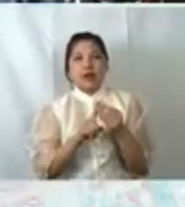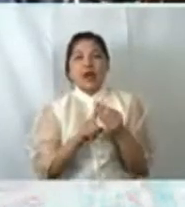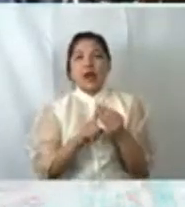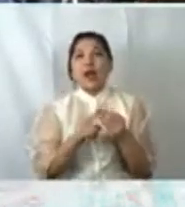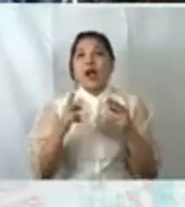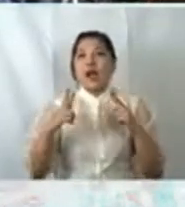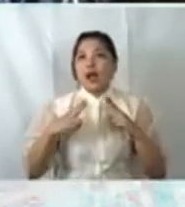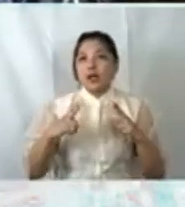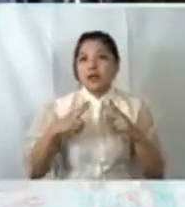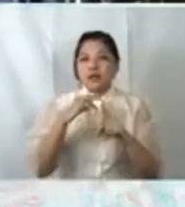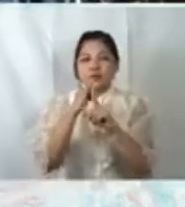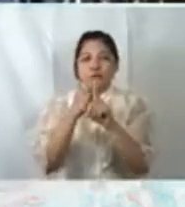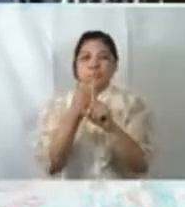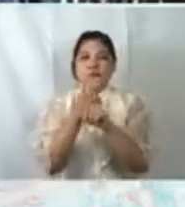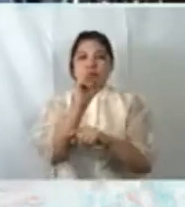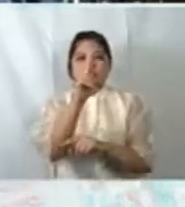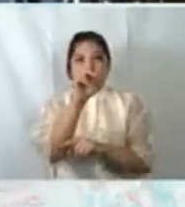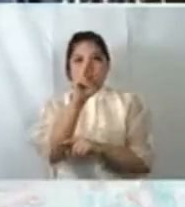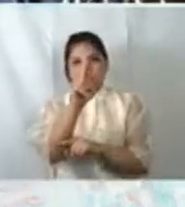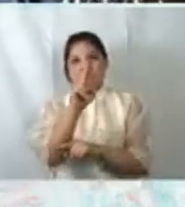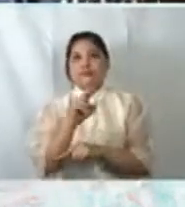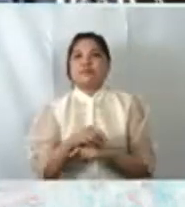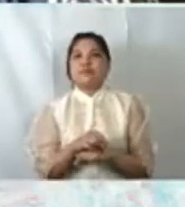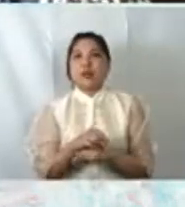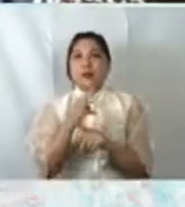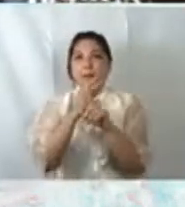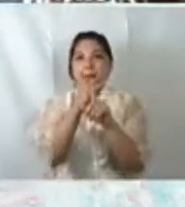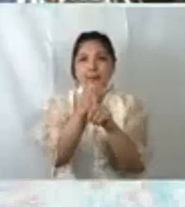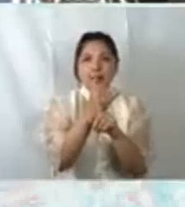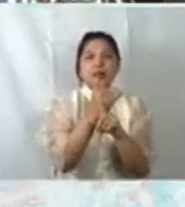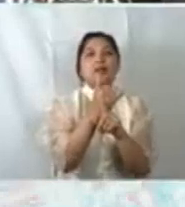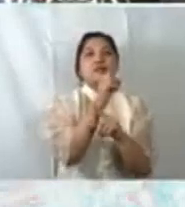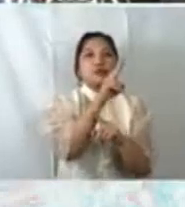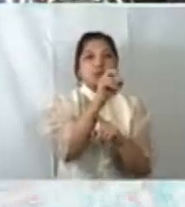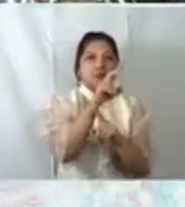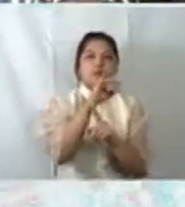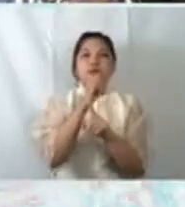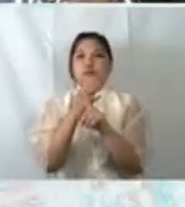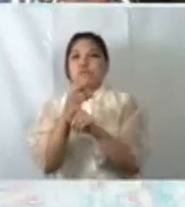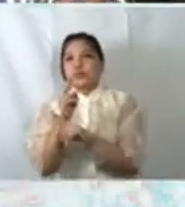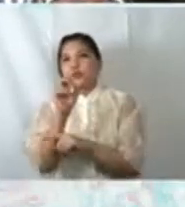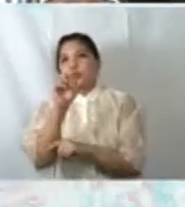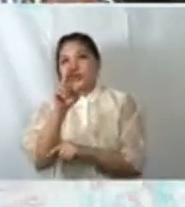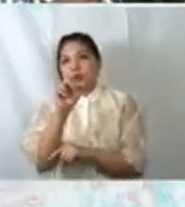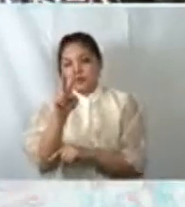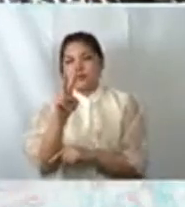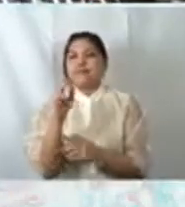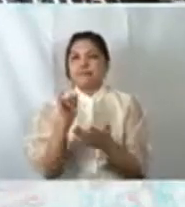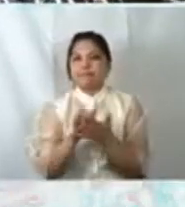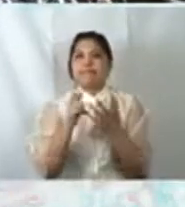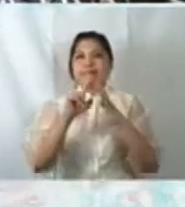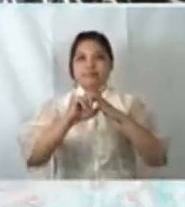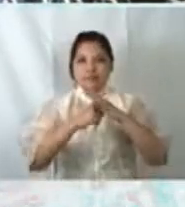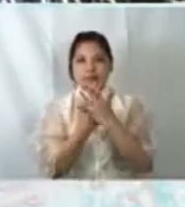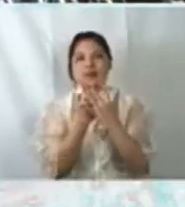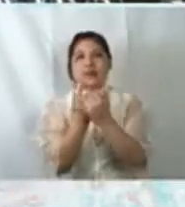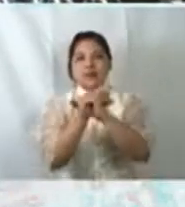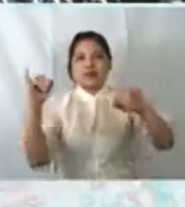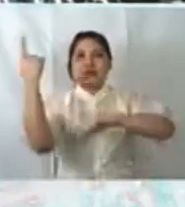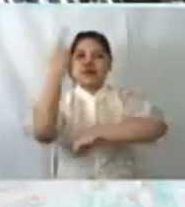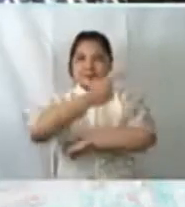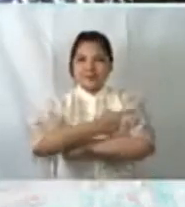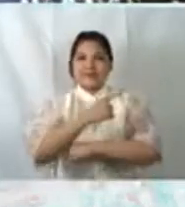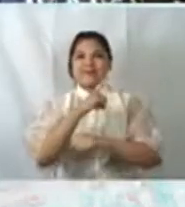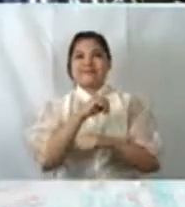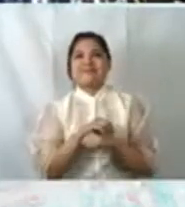12 bilang Independence Day. So by June 12, 1962, ipinagdiwang na po ang independensya ng Independence Day ng